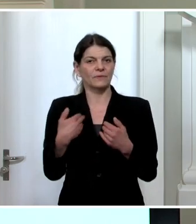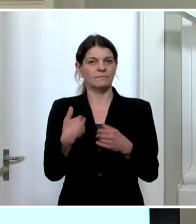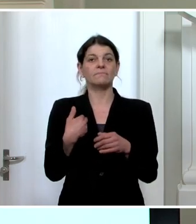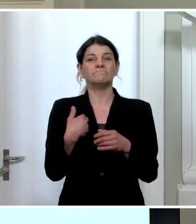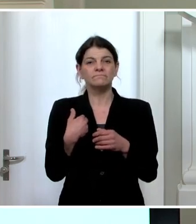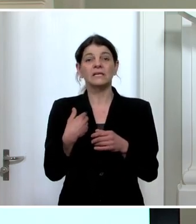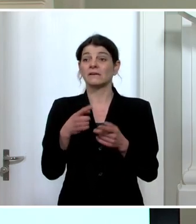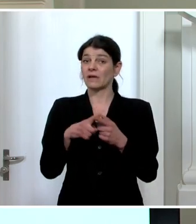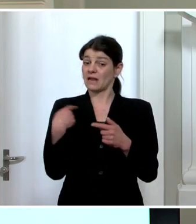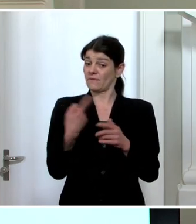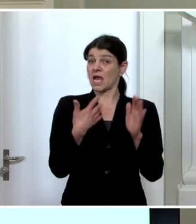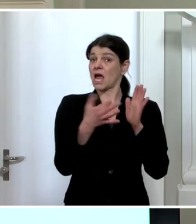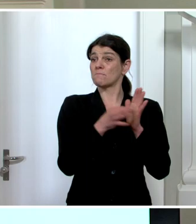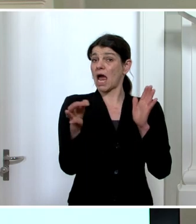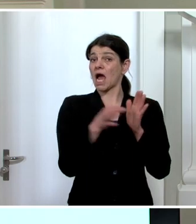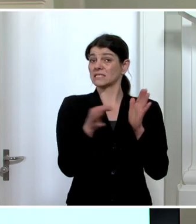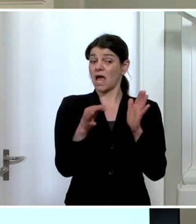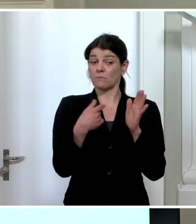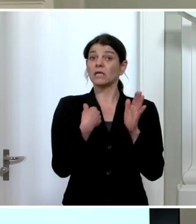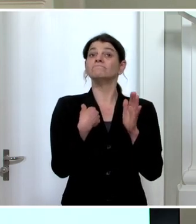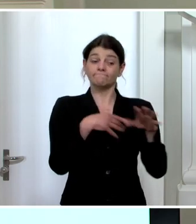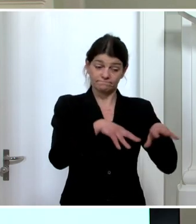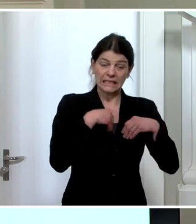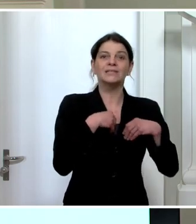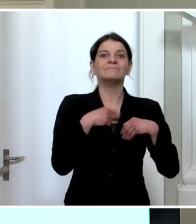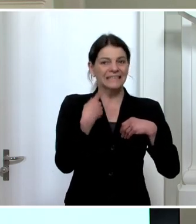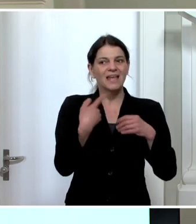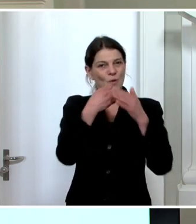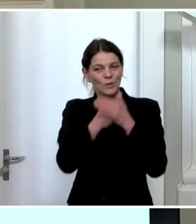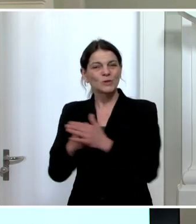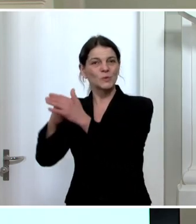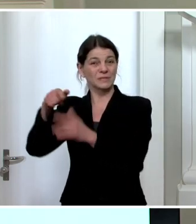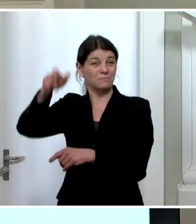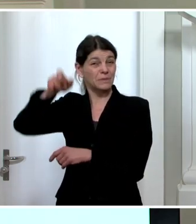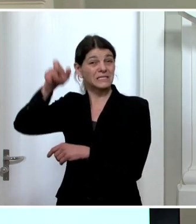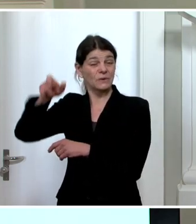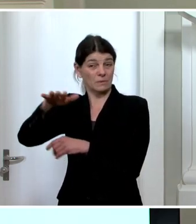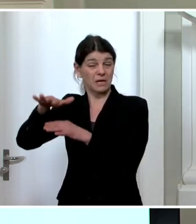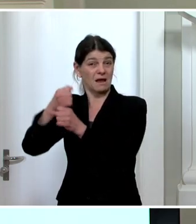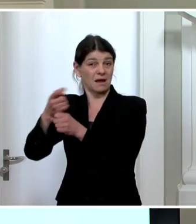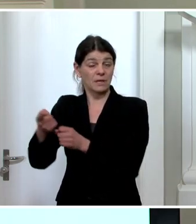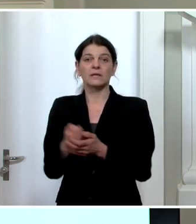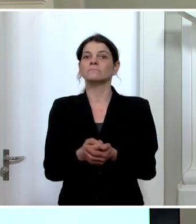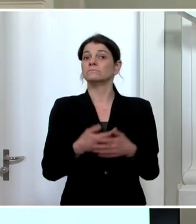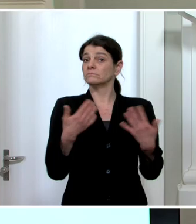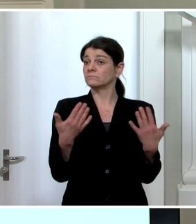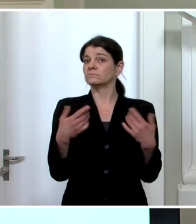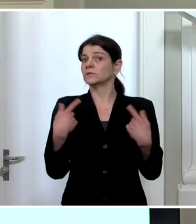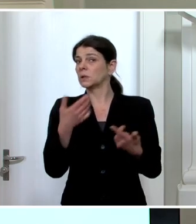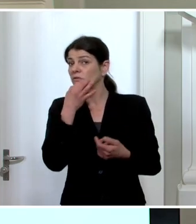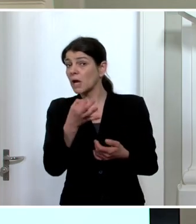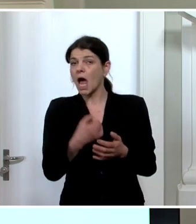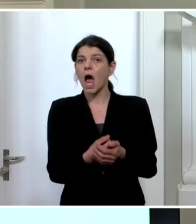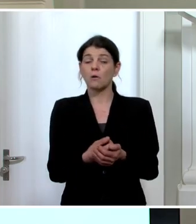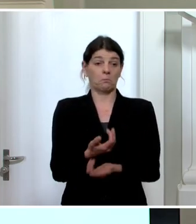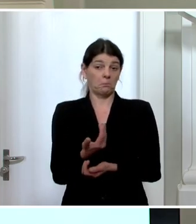mit unseren Maßnahmen indirekt unterstützen können. Die Zeiten nach der Frage, ob jetzt